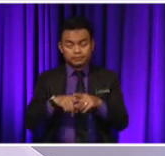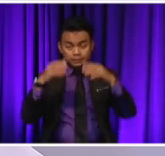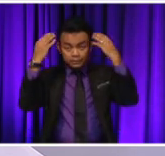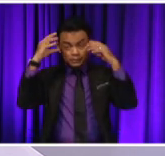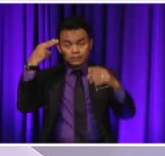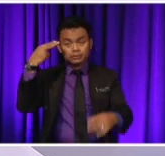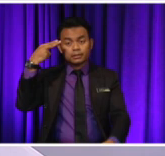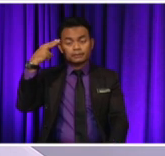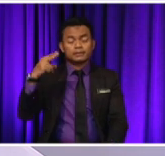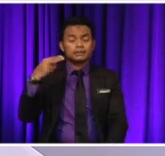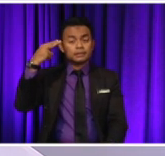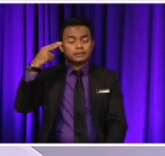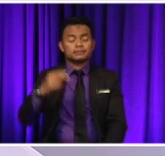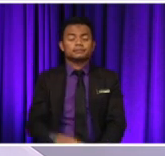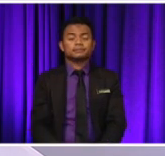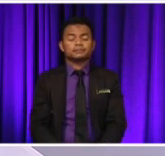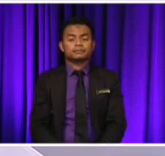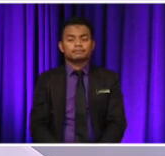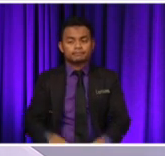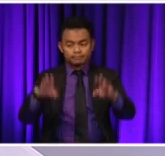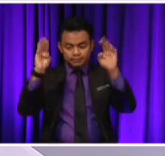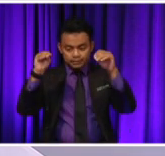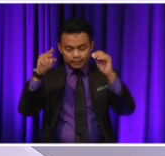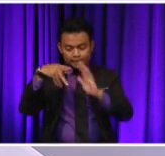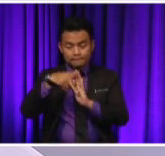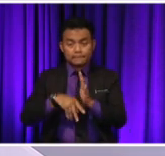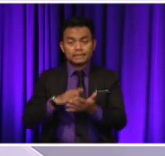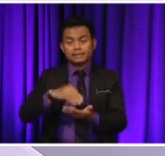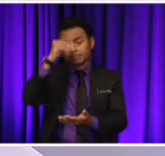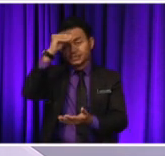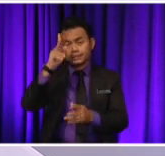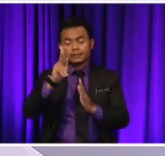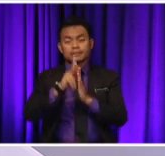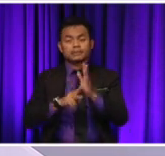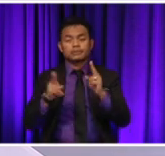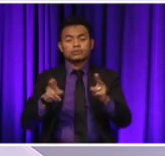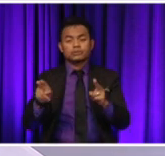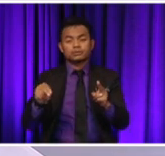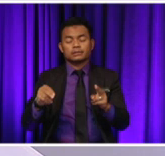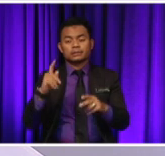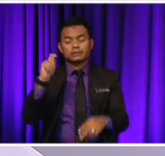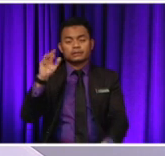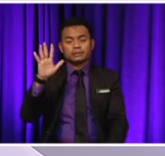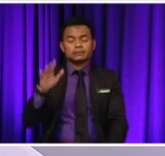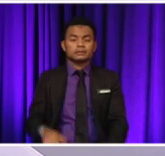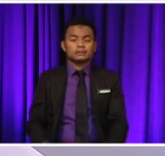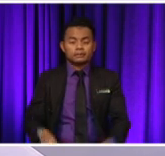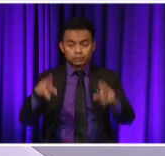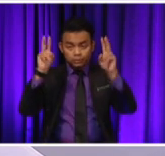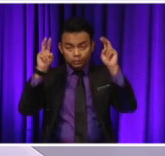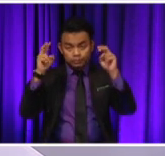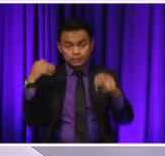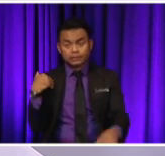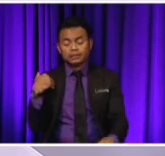hari ini mata pelajaran kita pengajian keusahawanan tingkatan 5 dan topik kita pada hari inilah fungsi yang